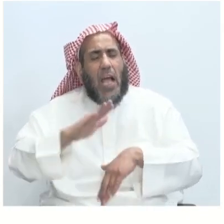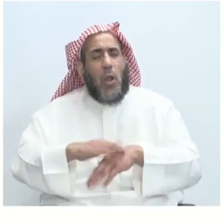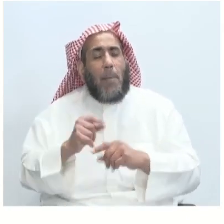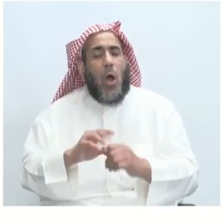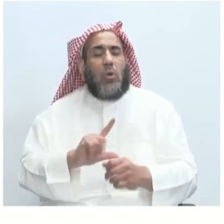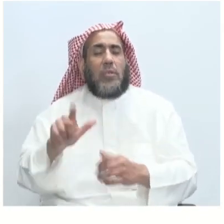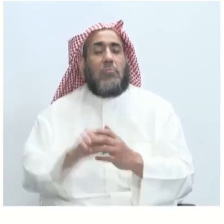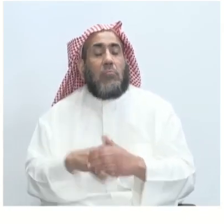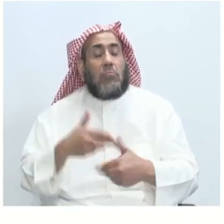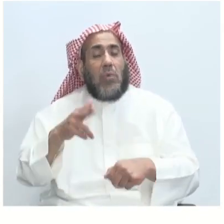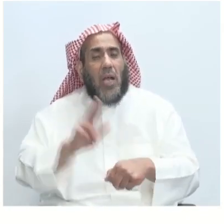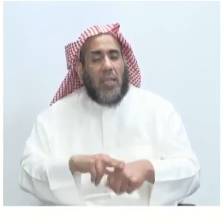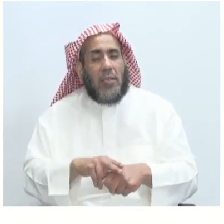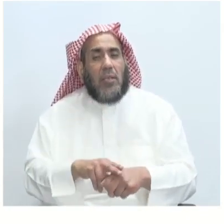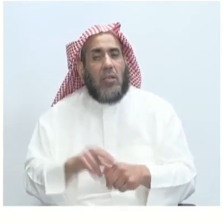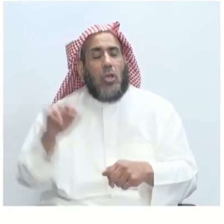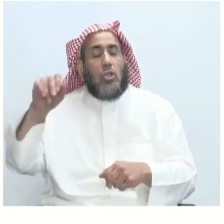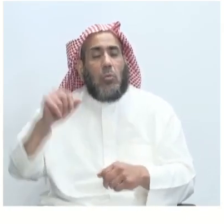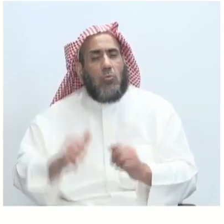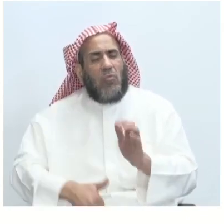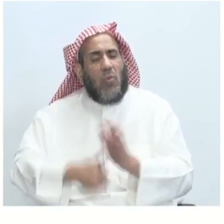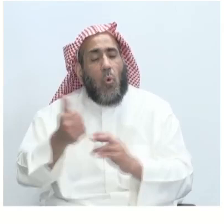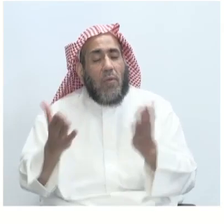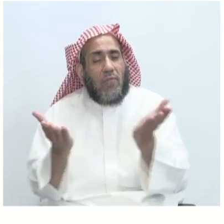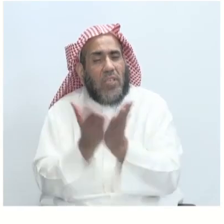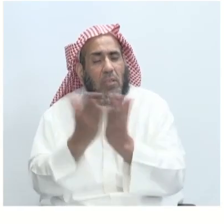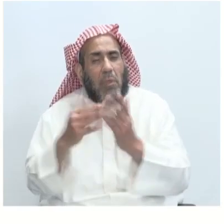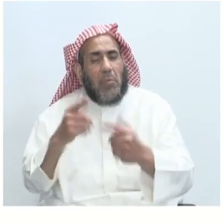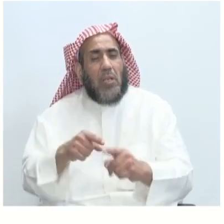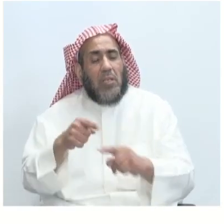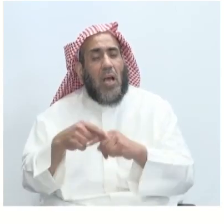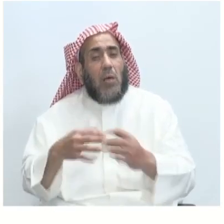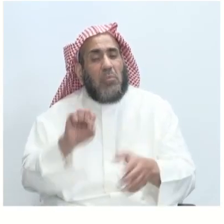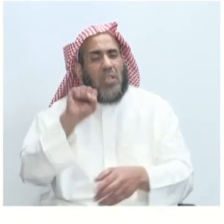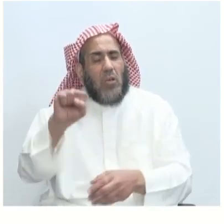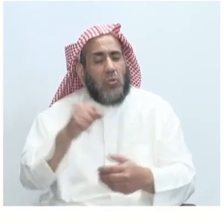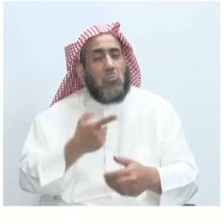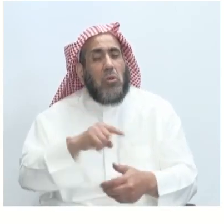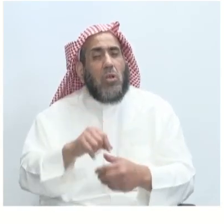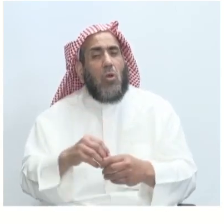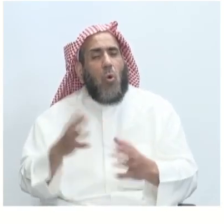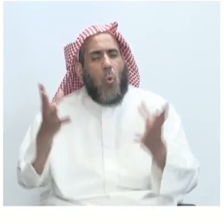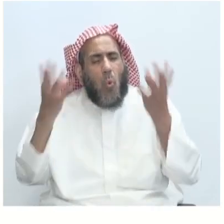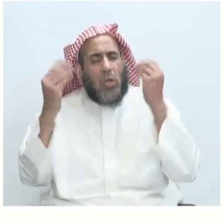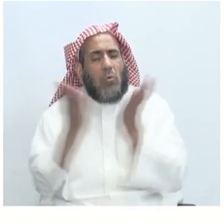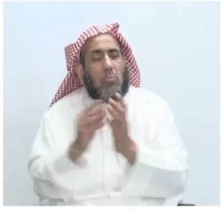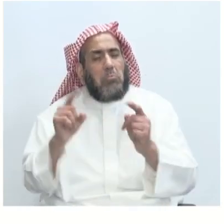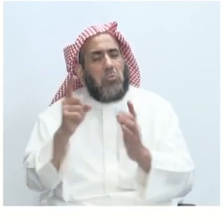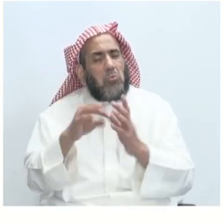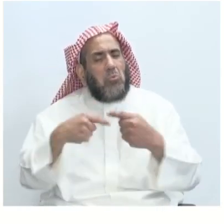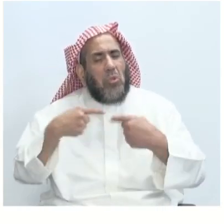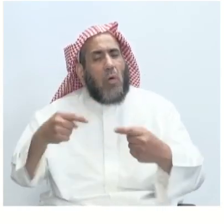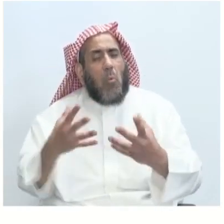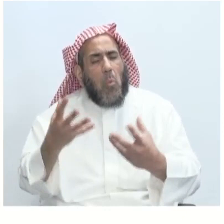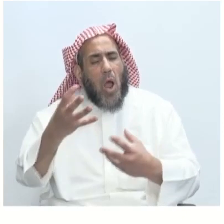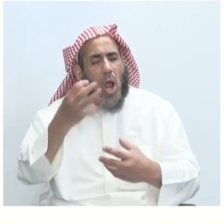هو صحيح ايضا حسين متفوق بدراسته بعدما التحق بالتخصص الذي يرغبه ويستذكر دروسه بانتظام وما